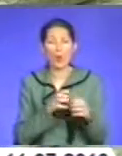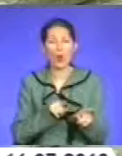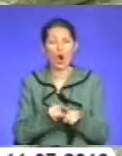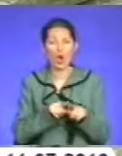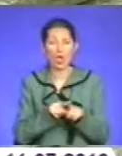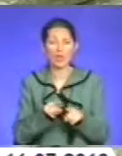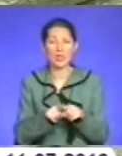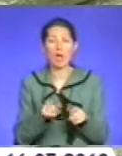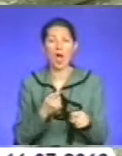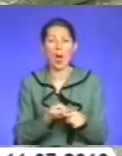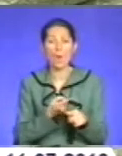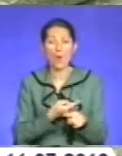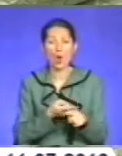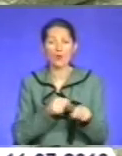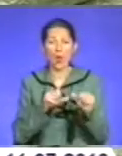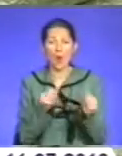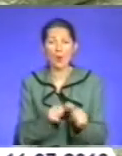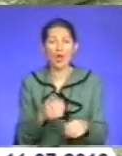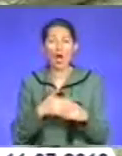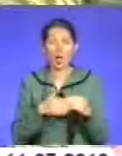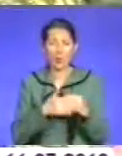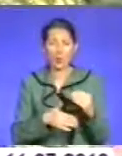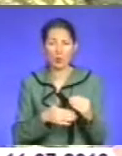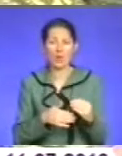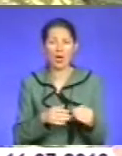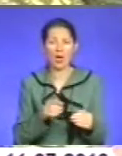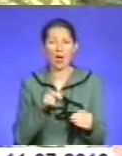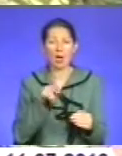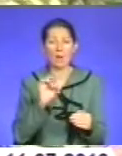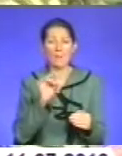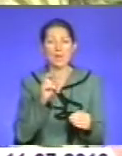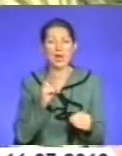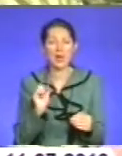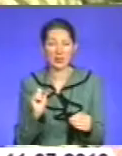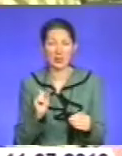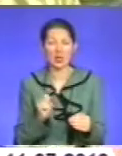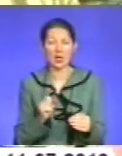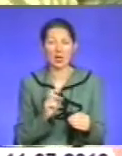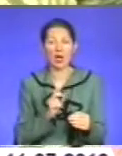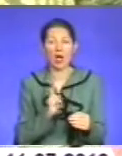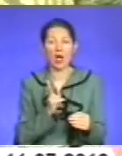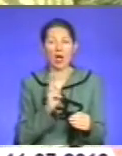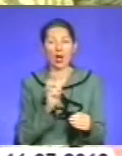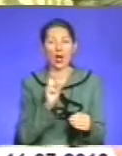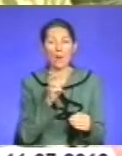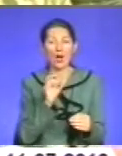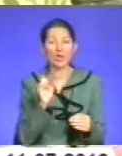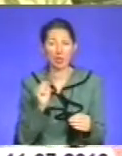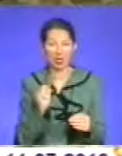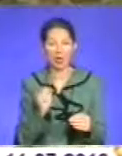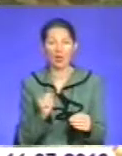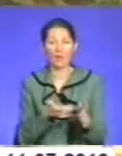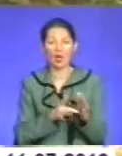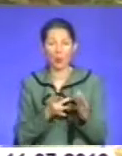морква і буряк, капуста різних сортів, болгарський червоний перець, кабачки і гарбузи, шпинат і цибуля, квасоля